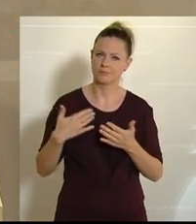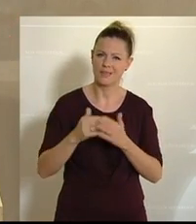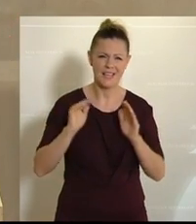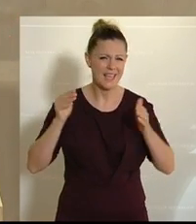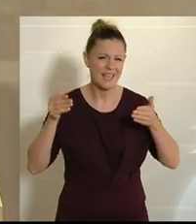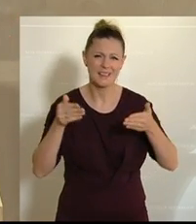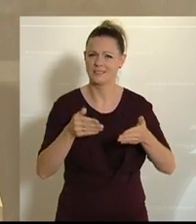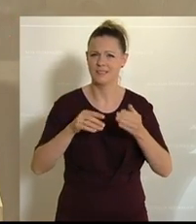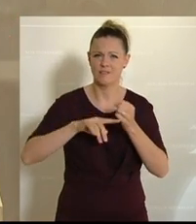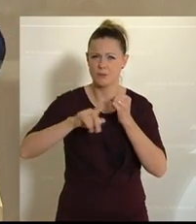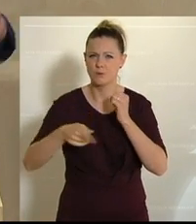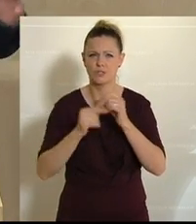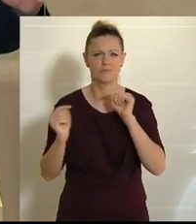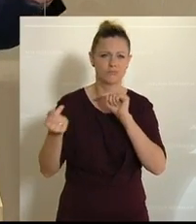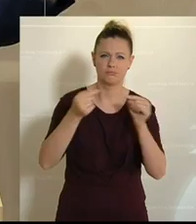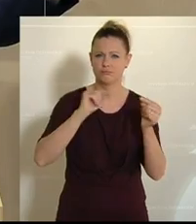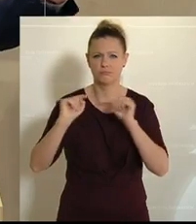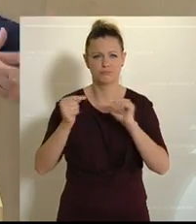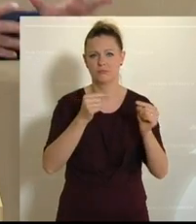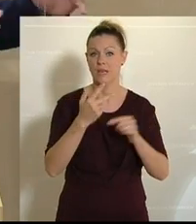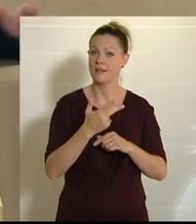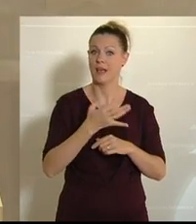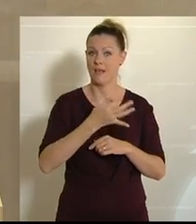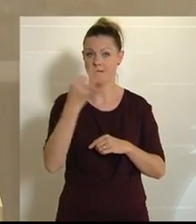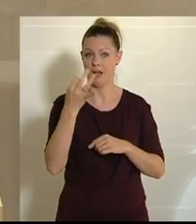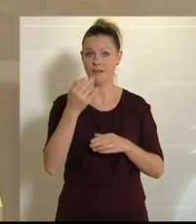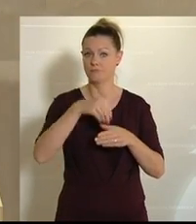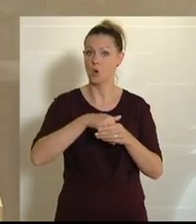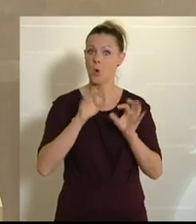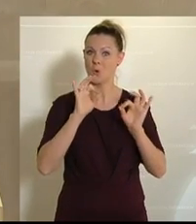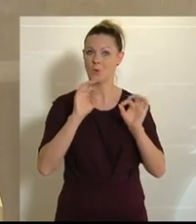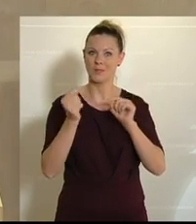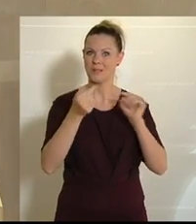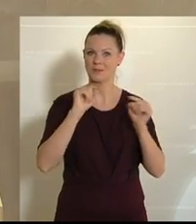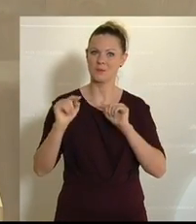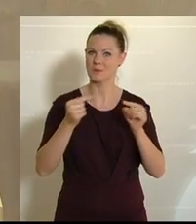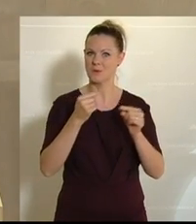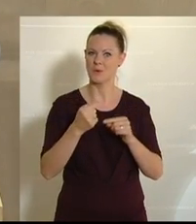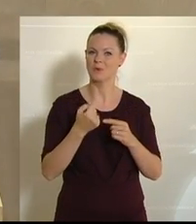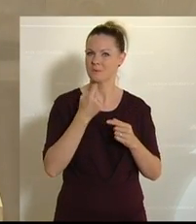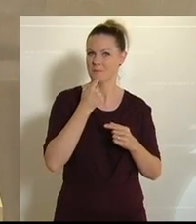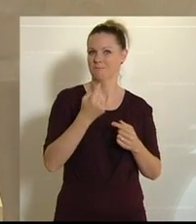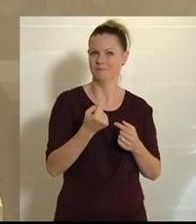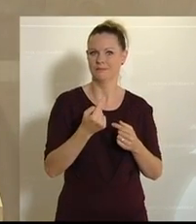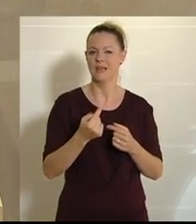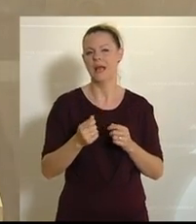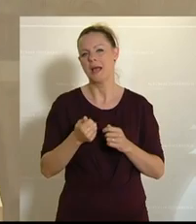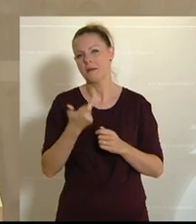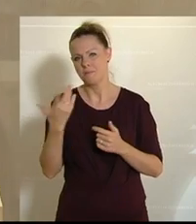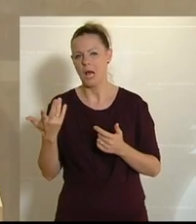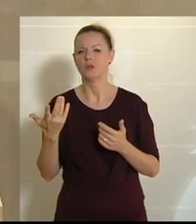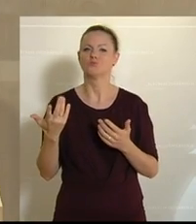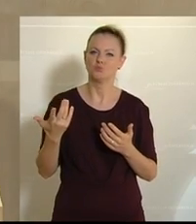Budgetdebatte hinter uns, drei Tage mit manchmal sehr guten Debattenbeiträgen, mit manchmal in meiner Wahrnehmung mit weniger